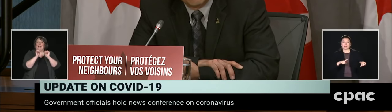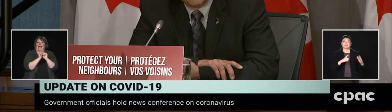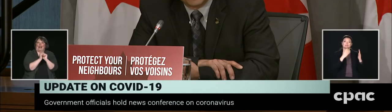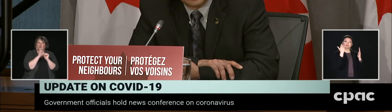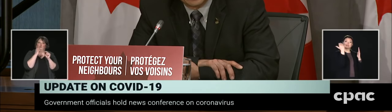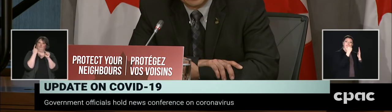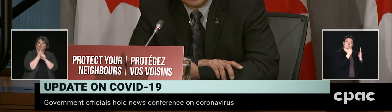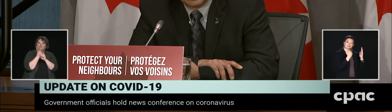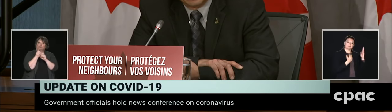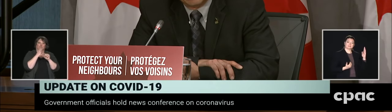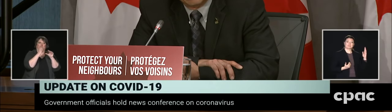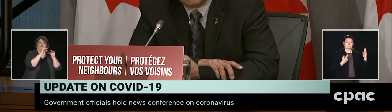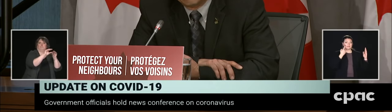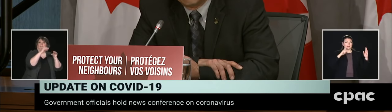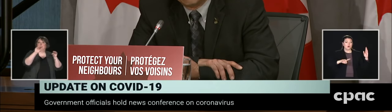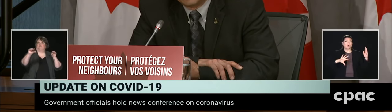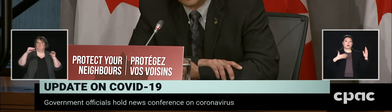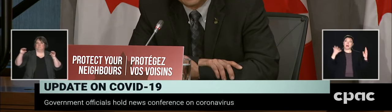mécanisme pour